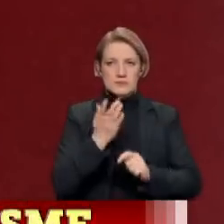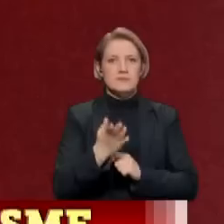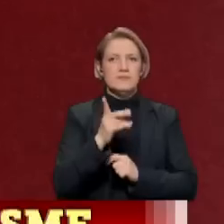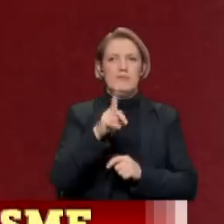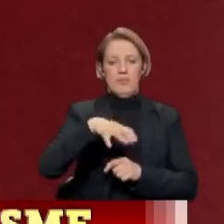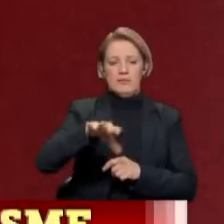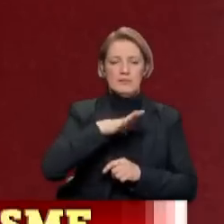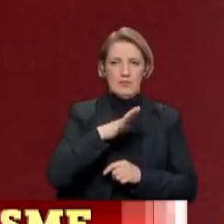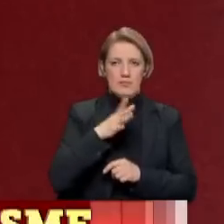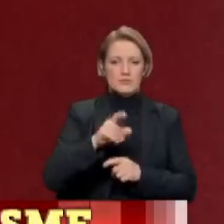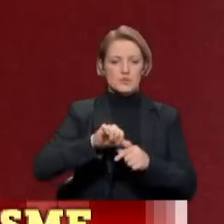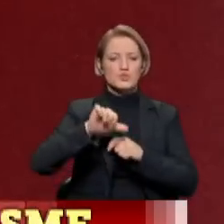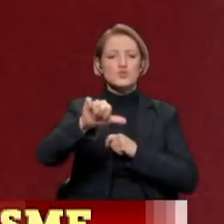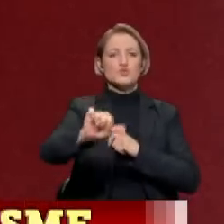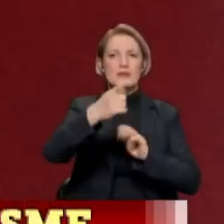vardı.